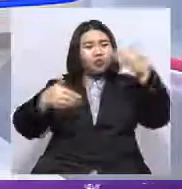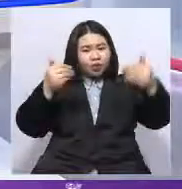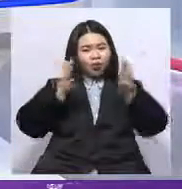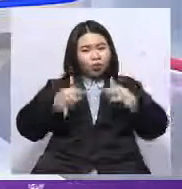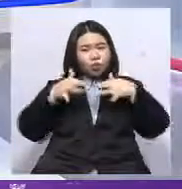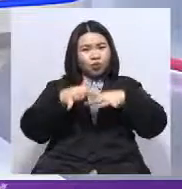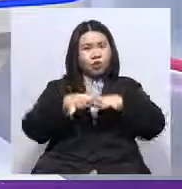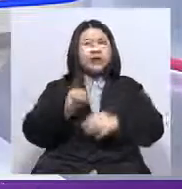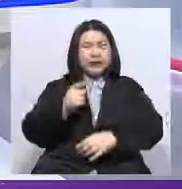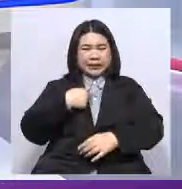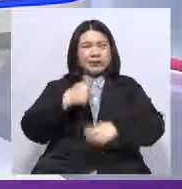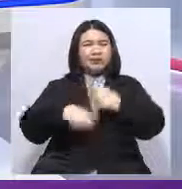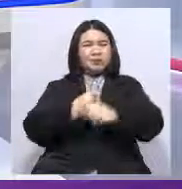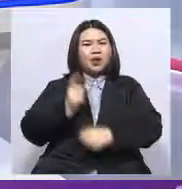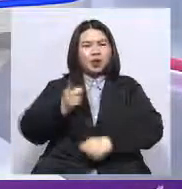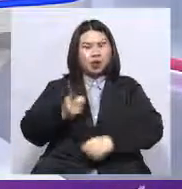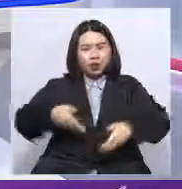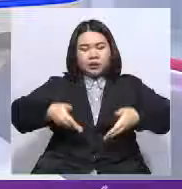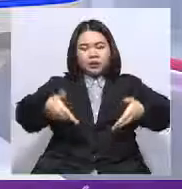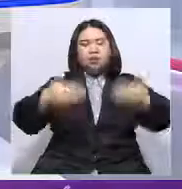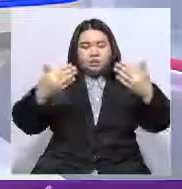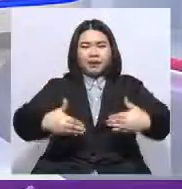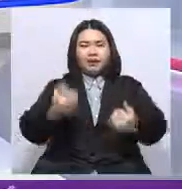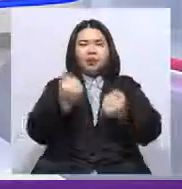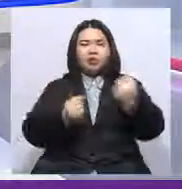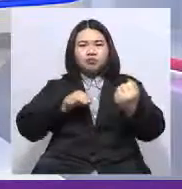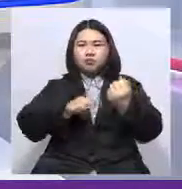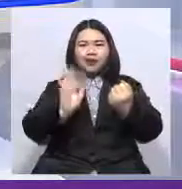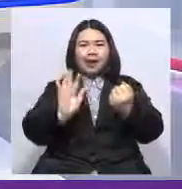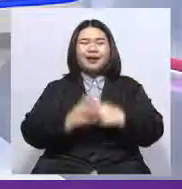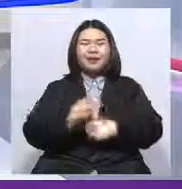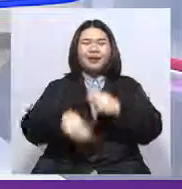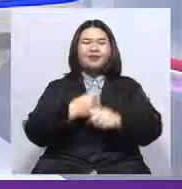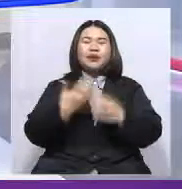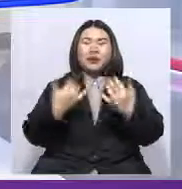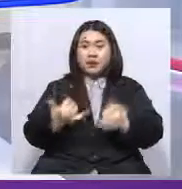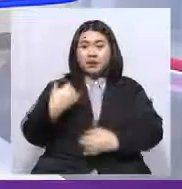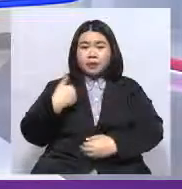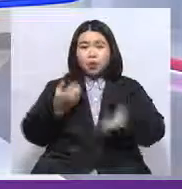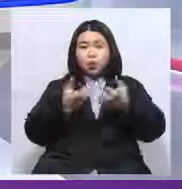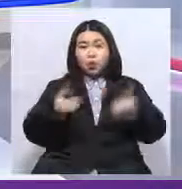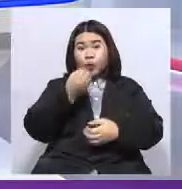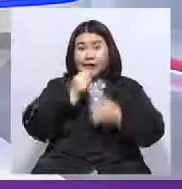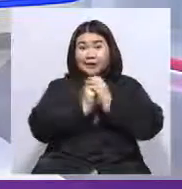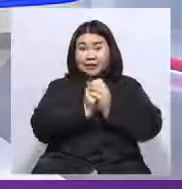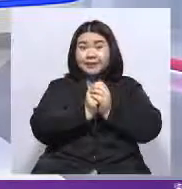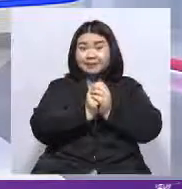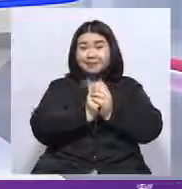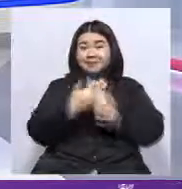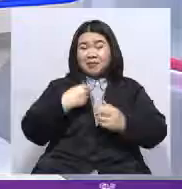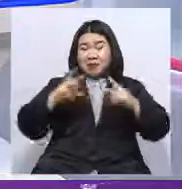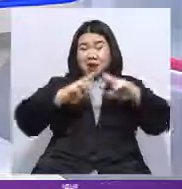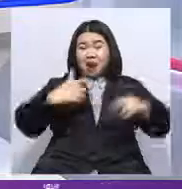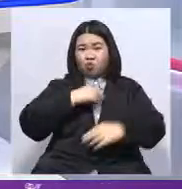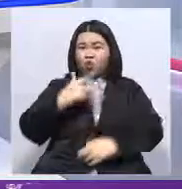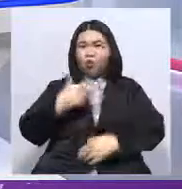กคักนะครับจริงๆเนี่ยผมไปทุกปีเส้นนั้นจะปิดทั้งเส้นเลยแล้วก็ปีนี้เนี่ยผมนอกจากเรื่องของอาหารจีนแล้วเนี่ยน่าจะร้านทองน่